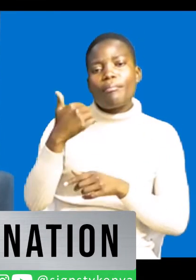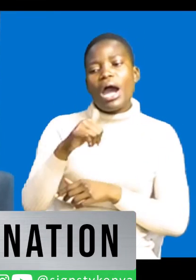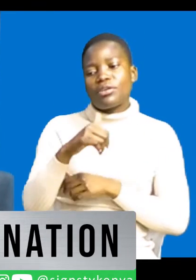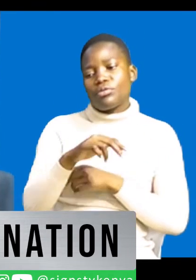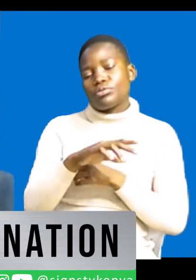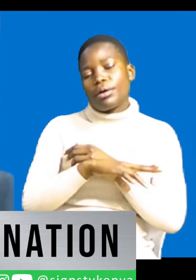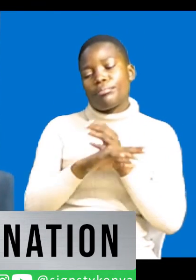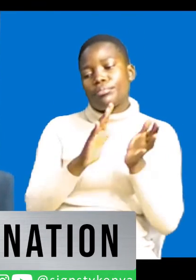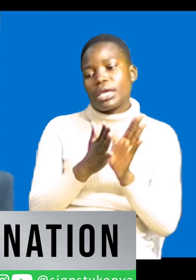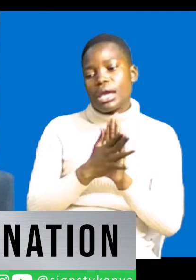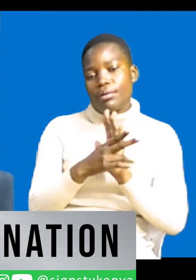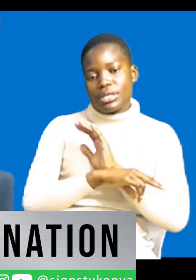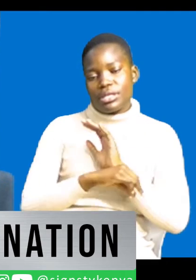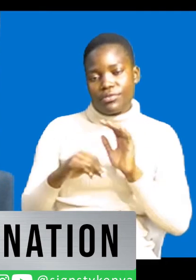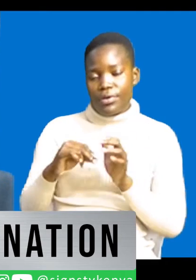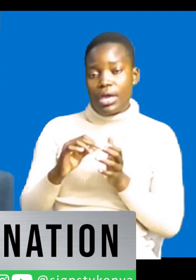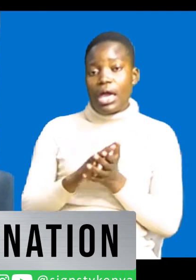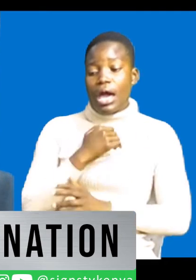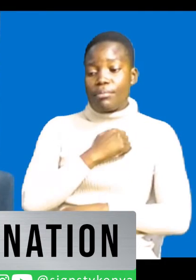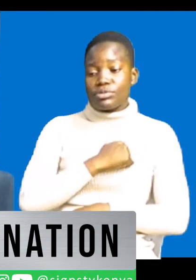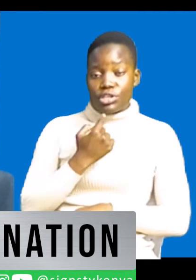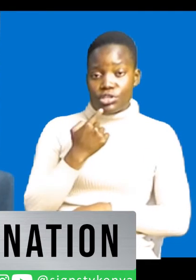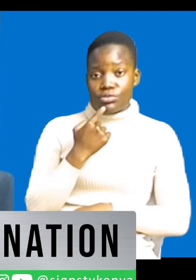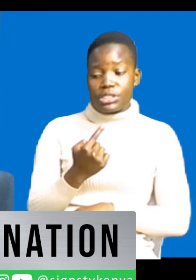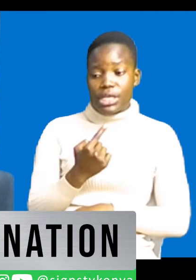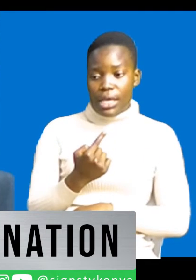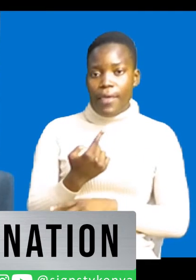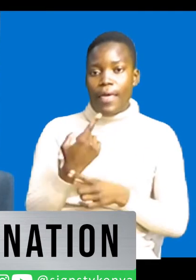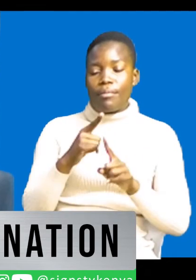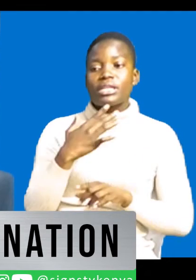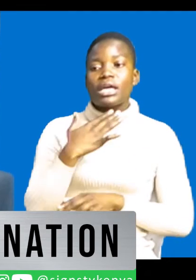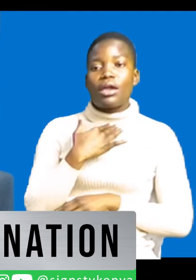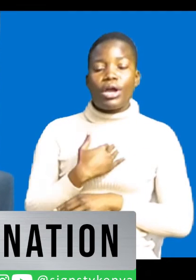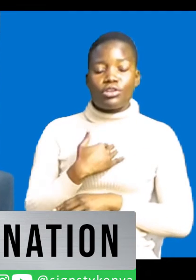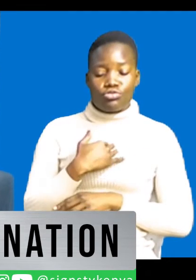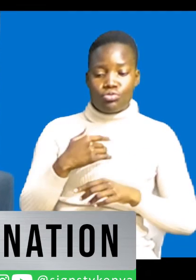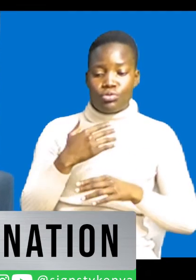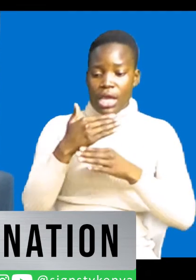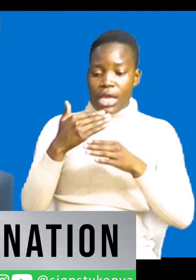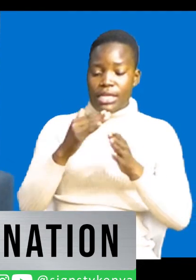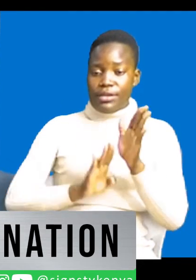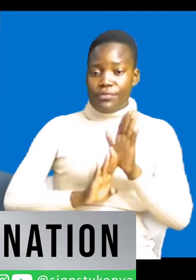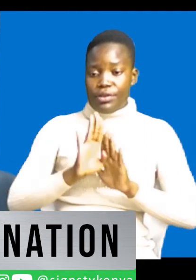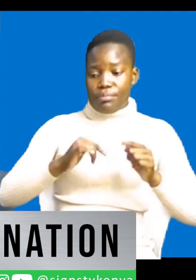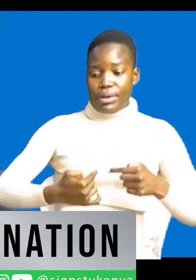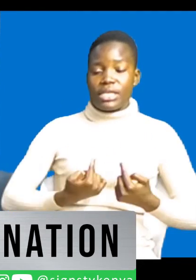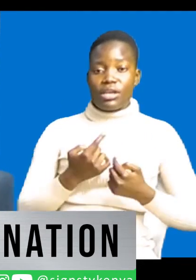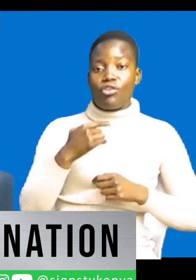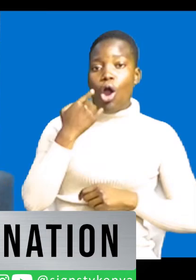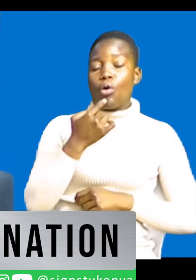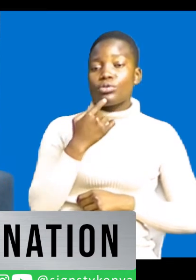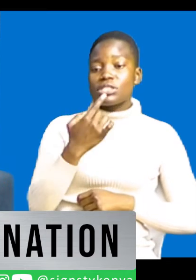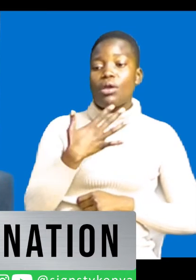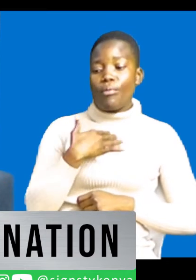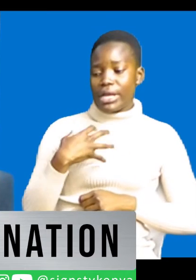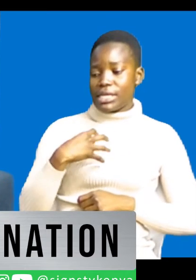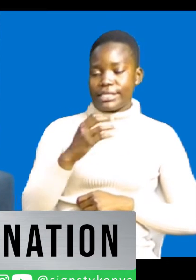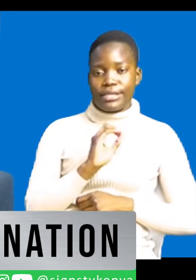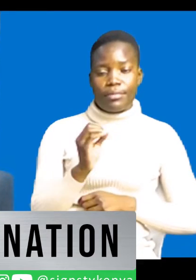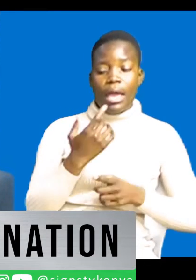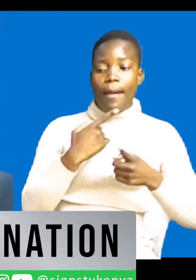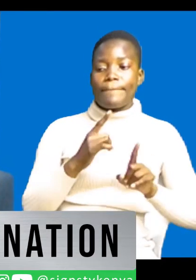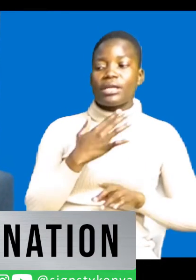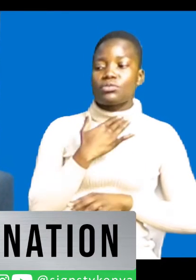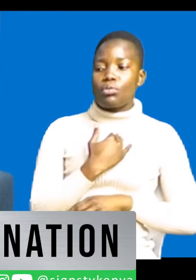about this? As in I'm sorry to say, as a youth, but hata mimi nataka kujijenga. Nani amesema sitaki hiyo gorofa iko hapo yenye mtu ako nayo. But I